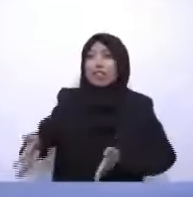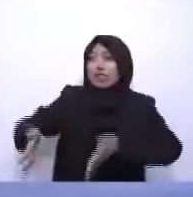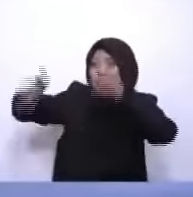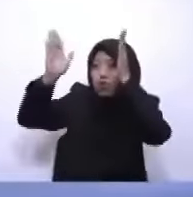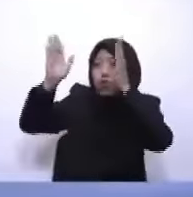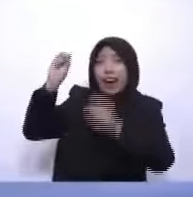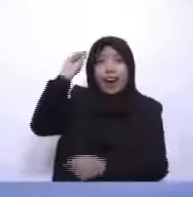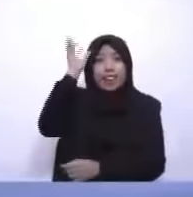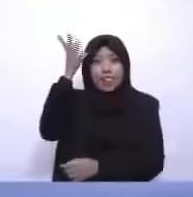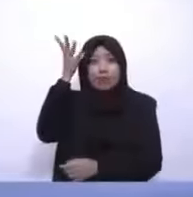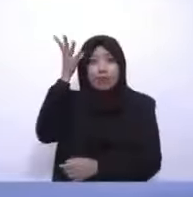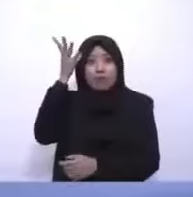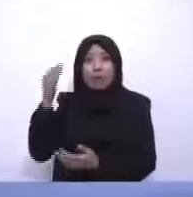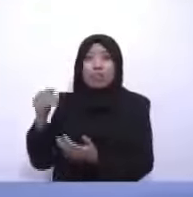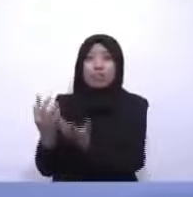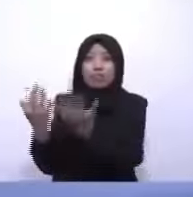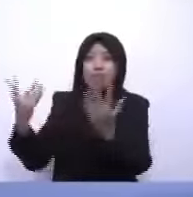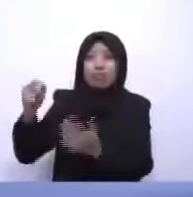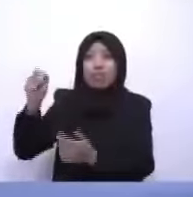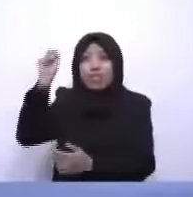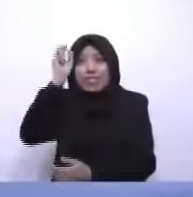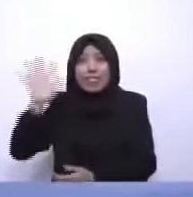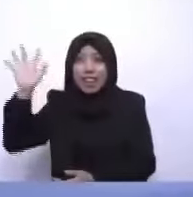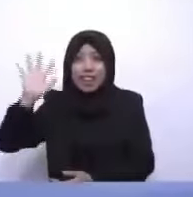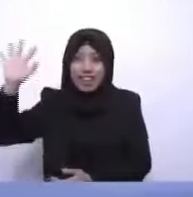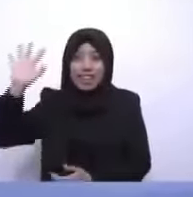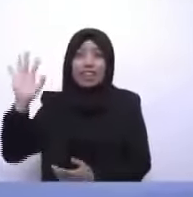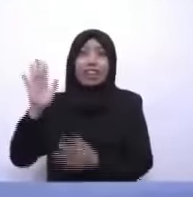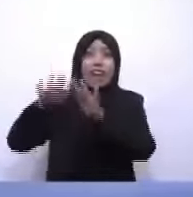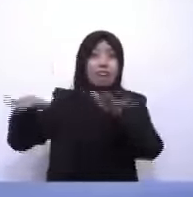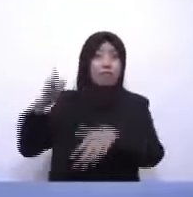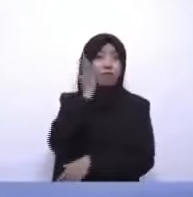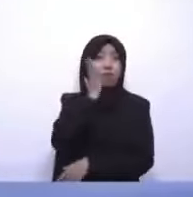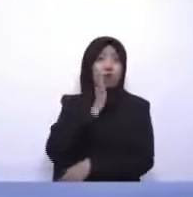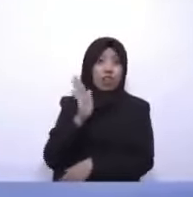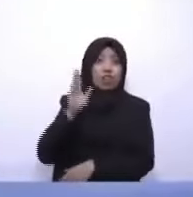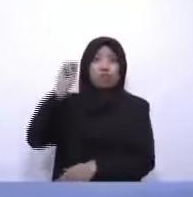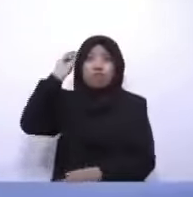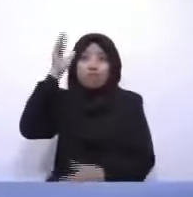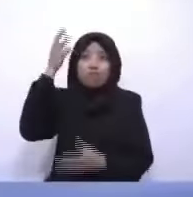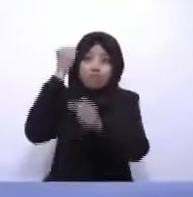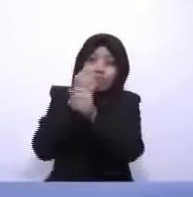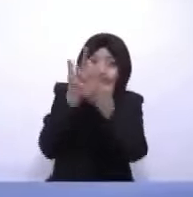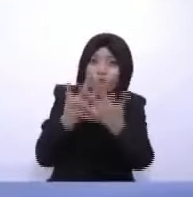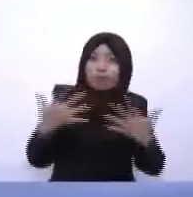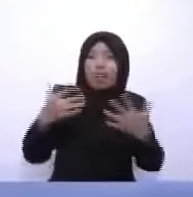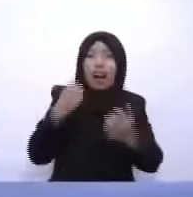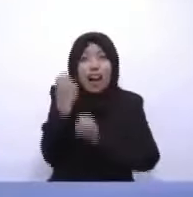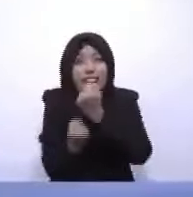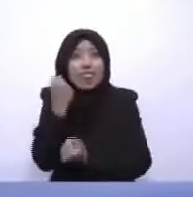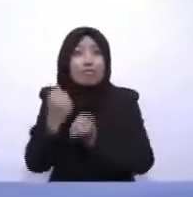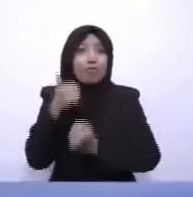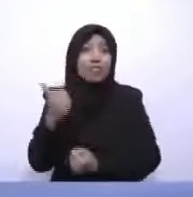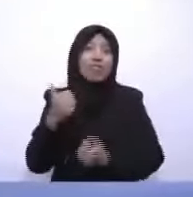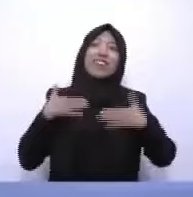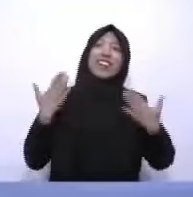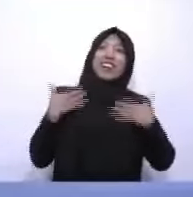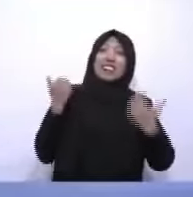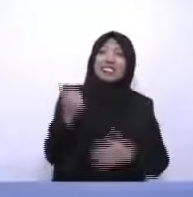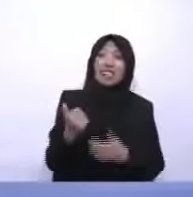kreatif untuk pelaku seni sehingga anak muda bisa berkreasi dan aktif serta